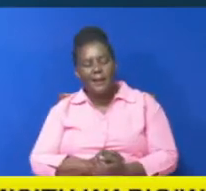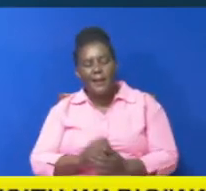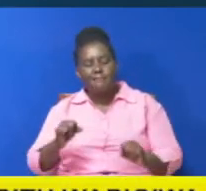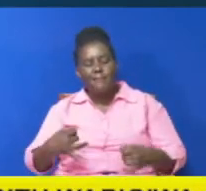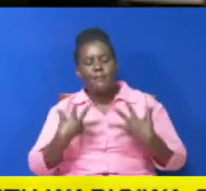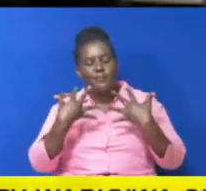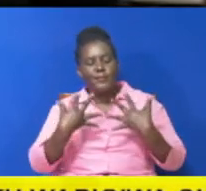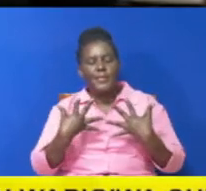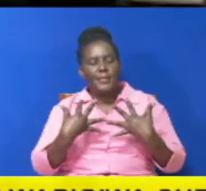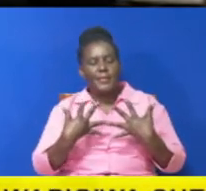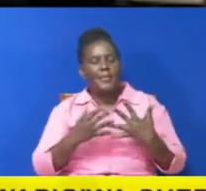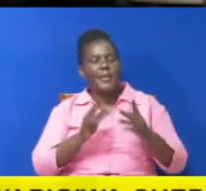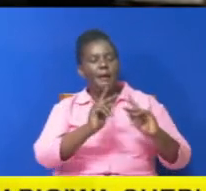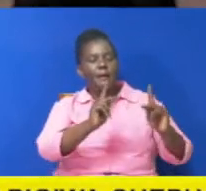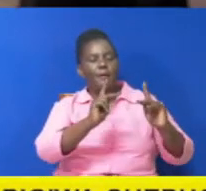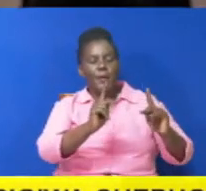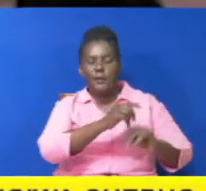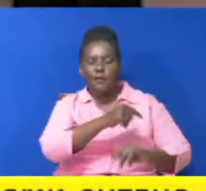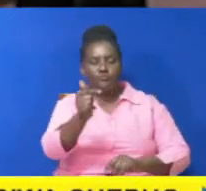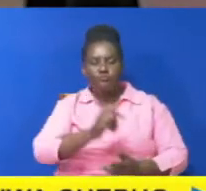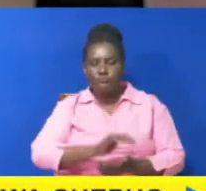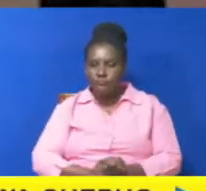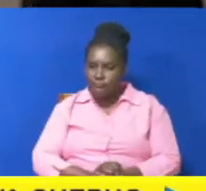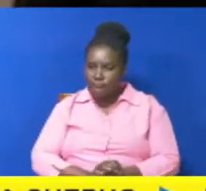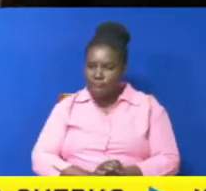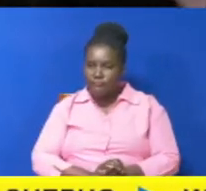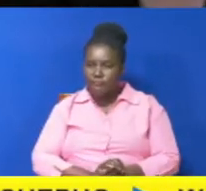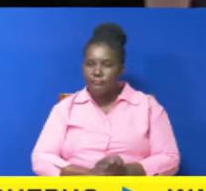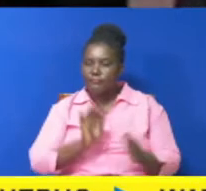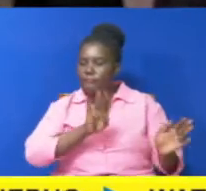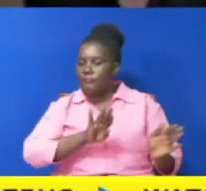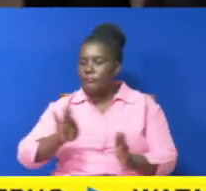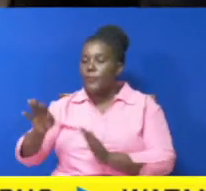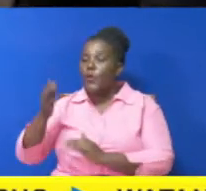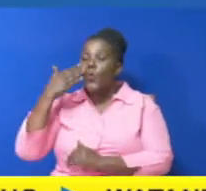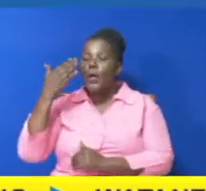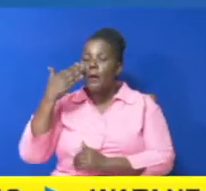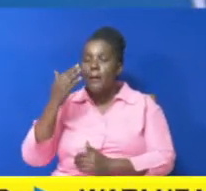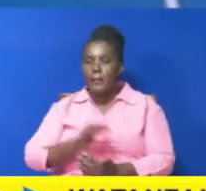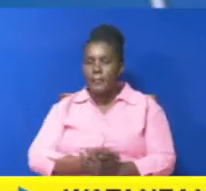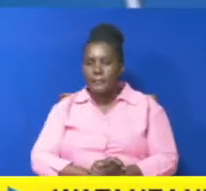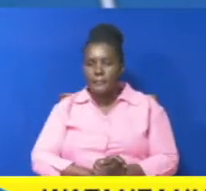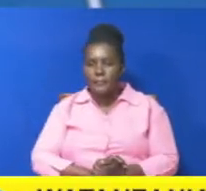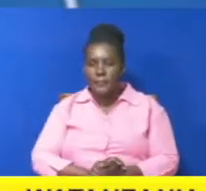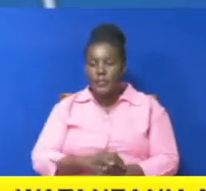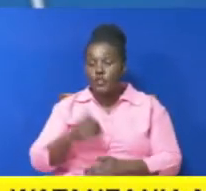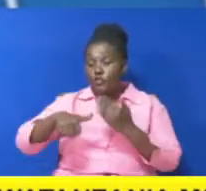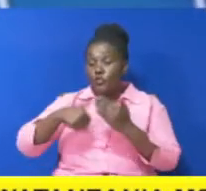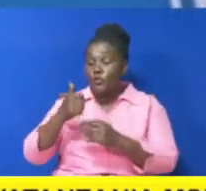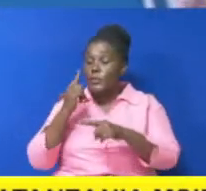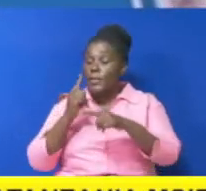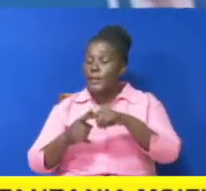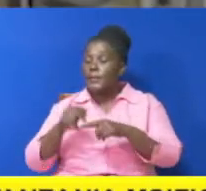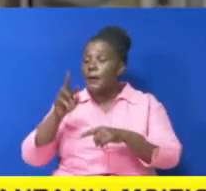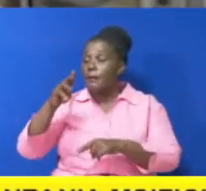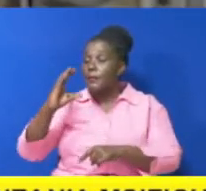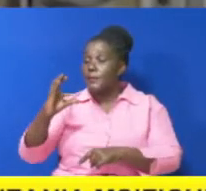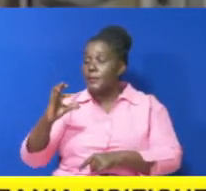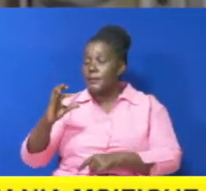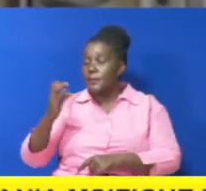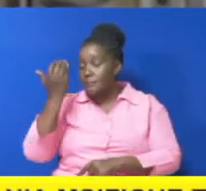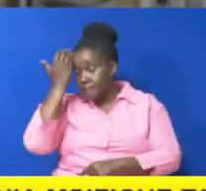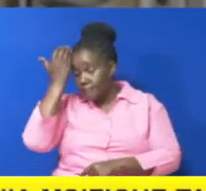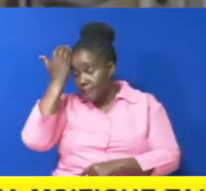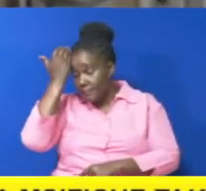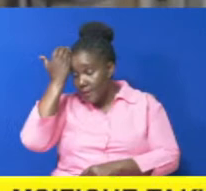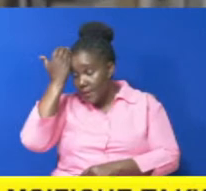za kujikinga na maambukizi ya virusi vya ugonjwa huo. Tuelekee katika bara la Ulaya. Kiongozi wa kanisa Katoliki duniani Papa Francis amekiri